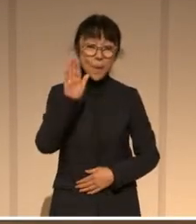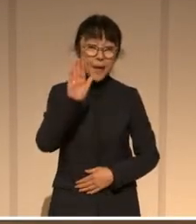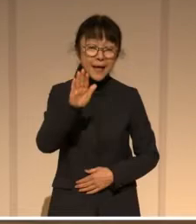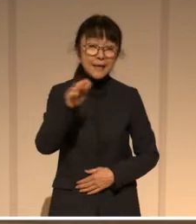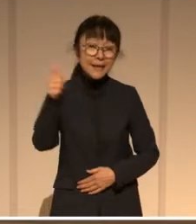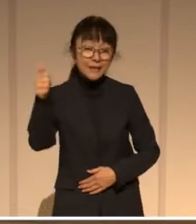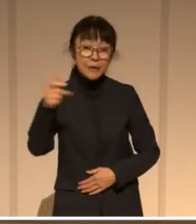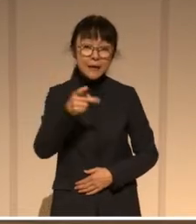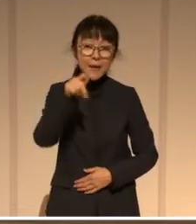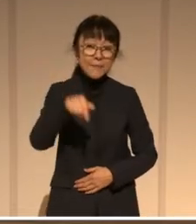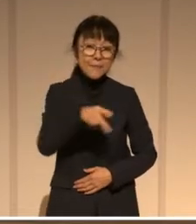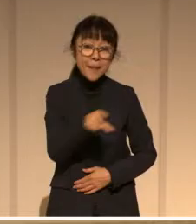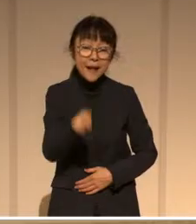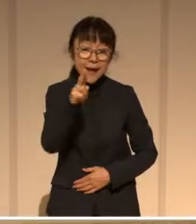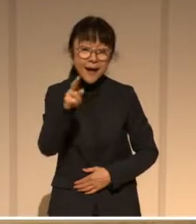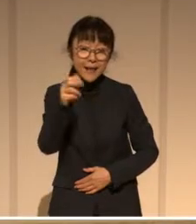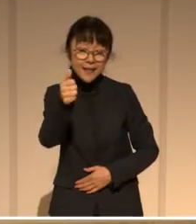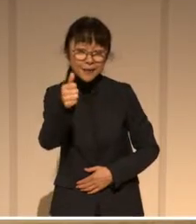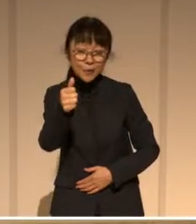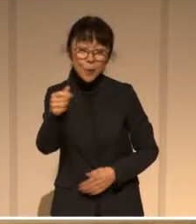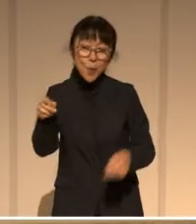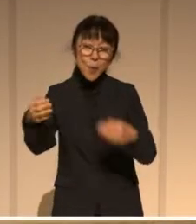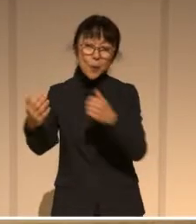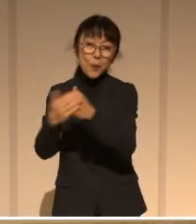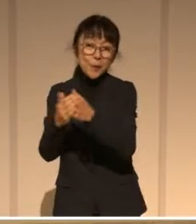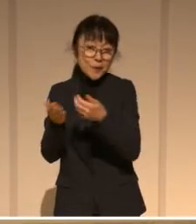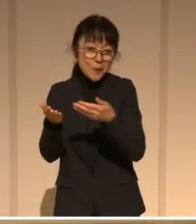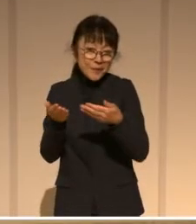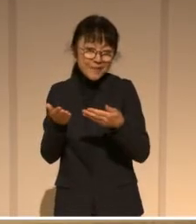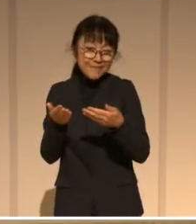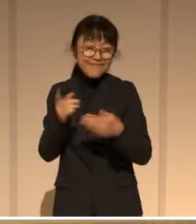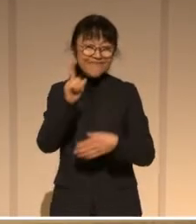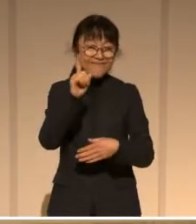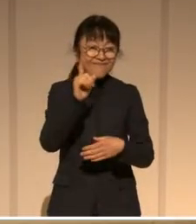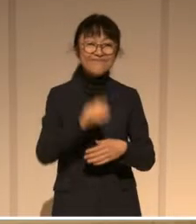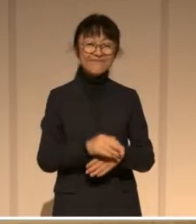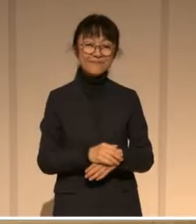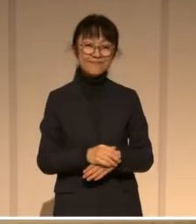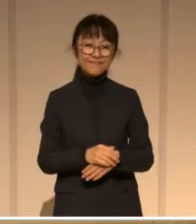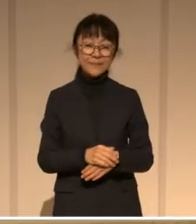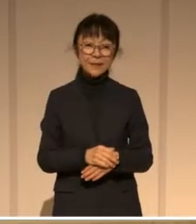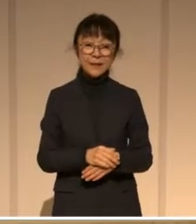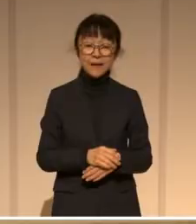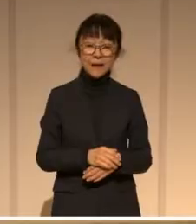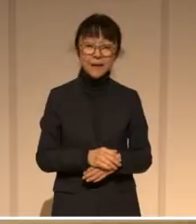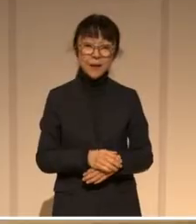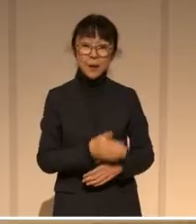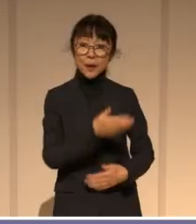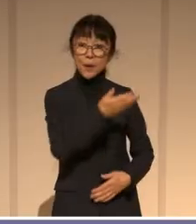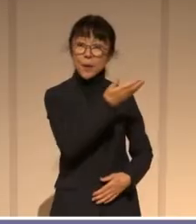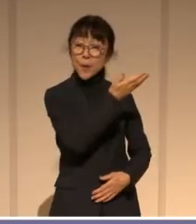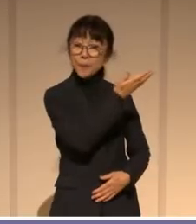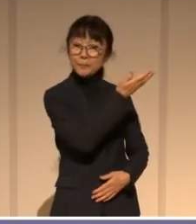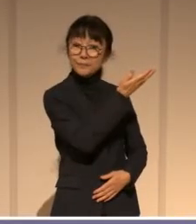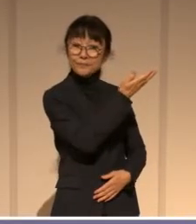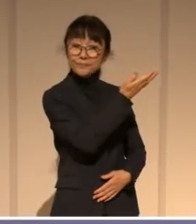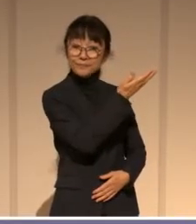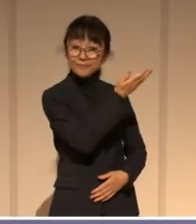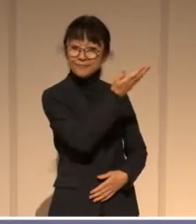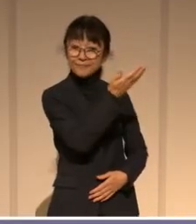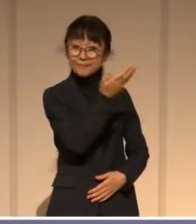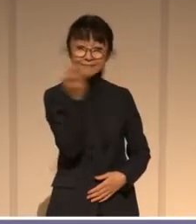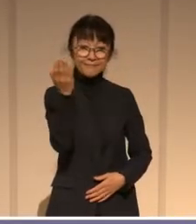さんにもねご協力いただきたい項目があるんですはい孫さんのフリップ抜けますか